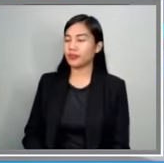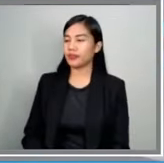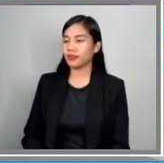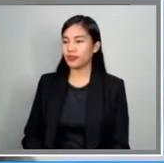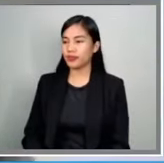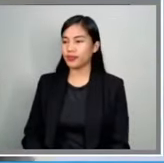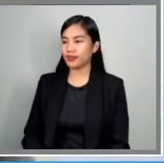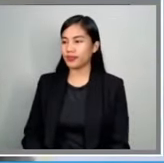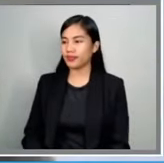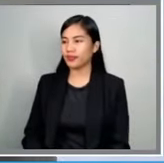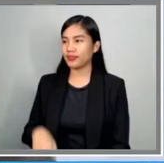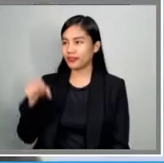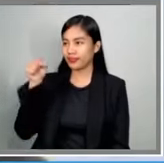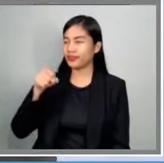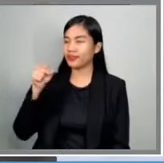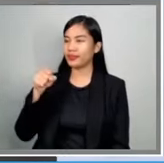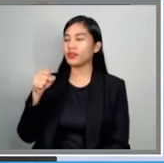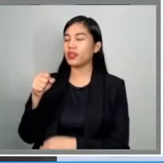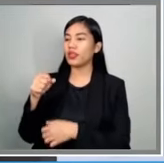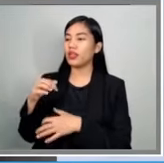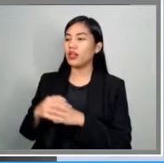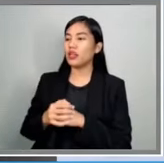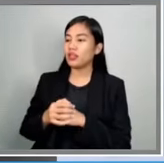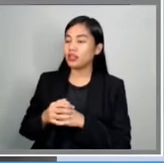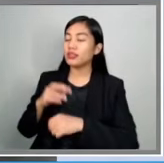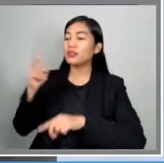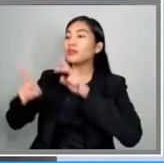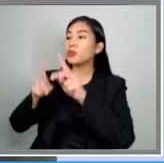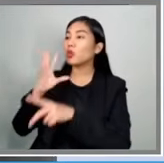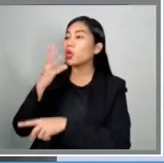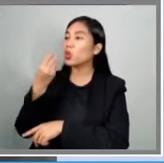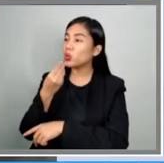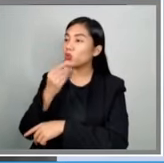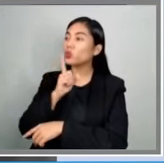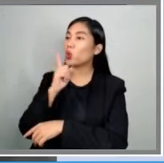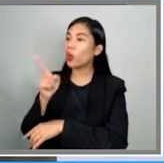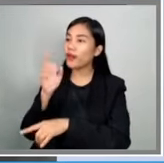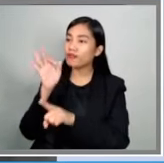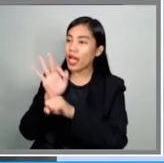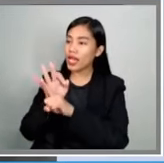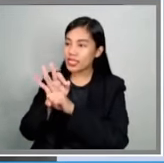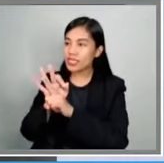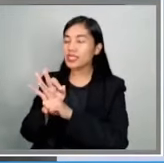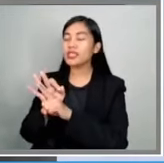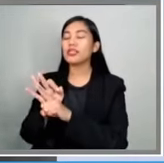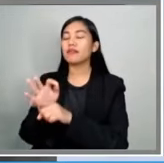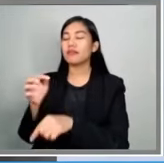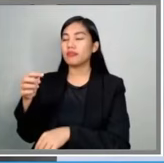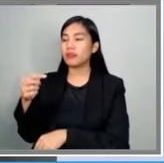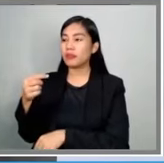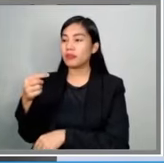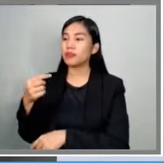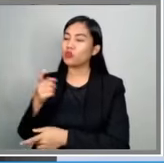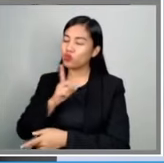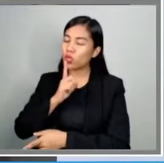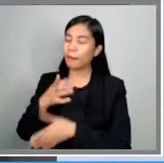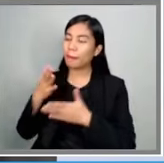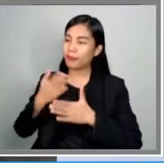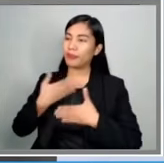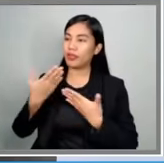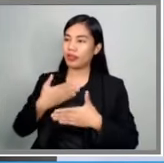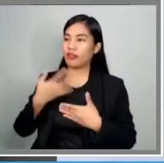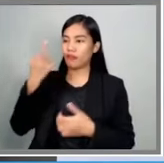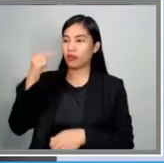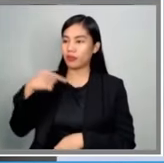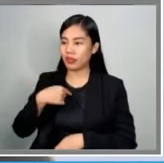Syempre yung mga sumusubaybay talaga sa akin, yung mga fans ko talaga, natuwa sila kasi I'm opening up kasi